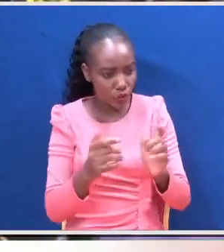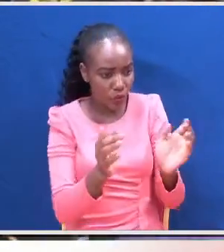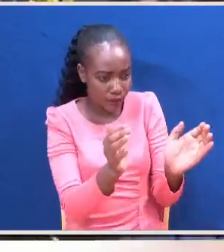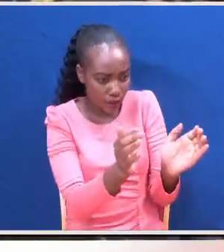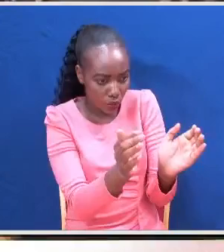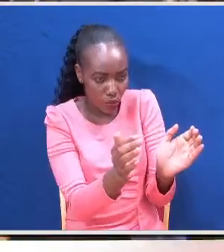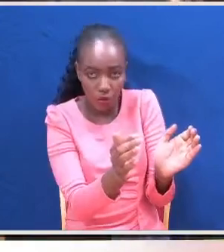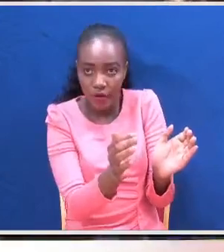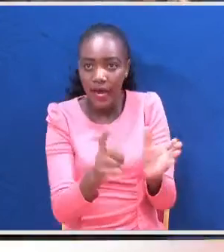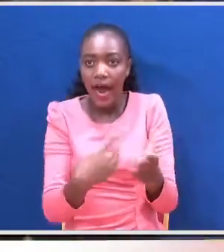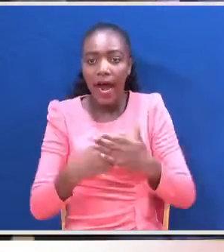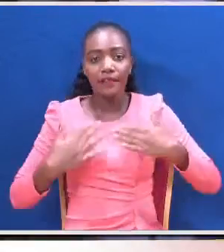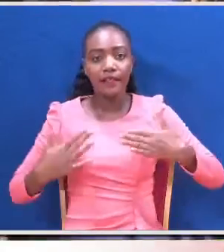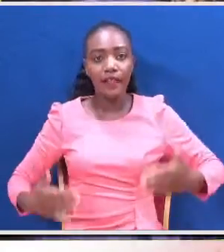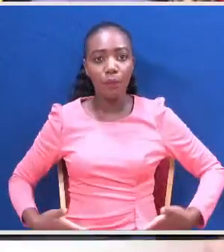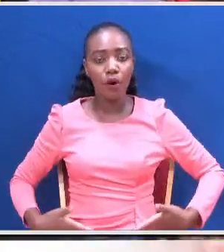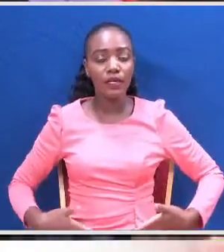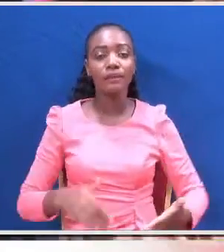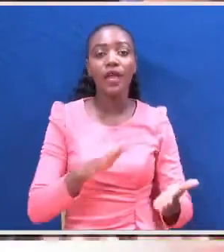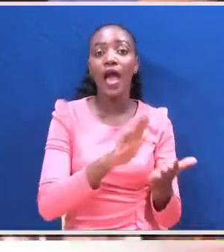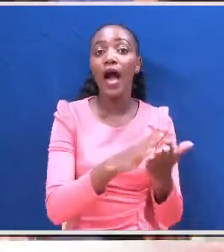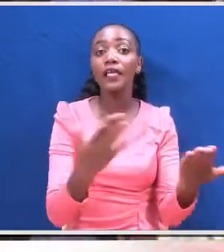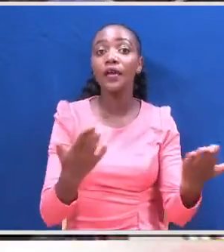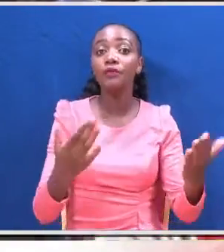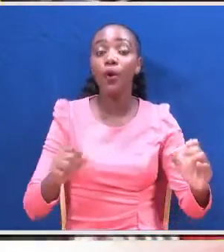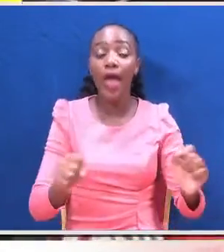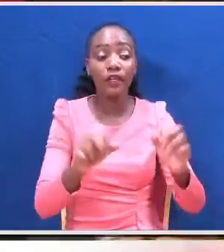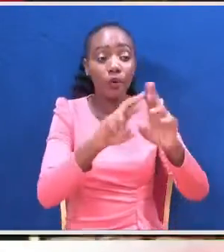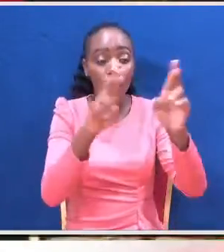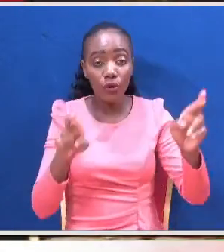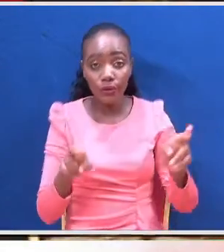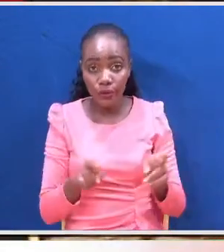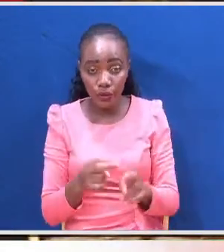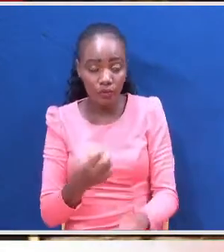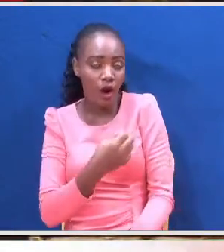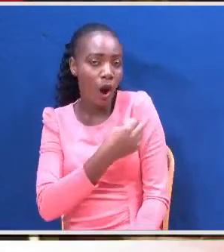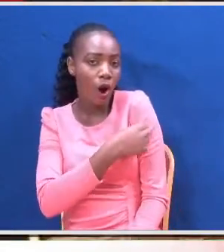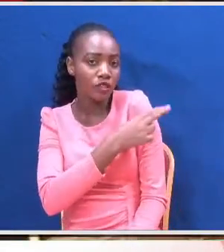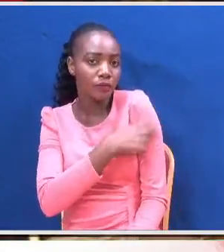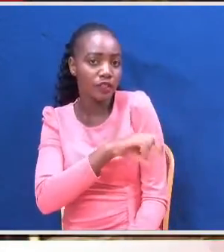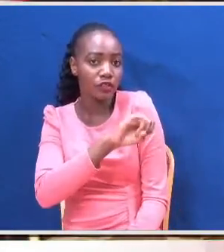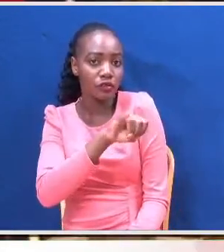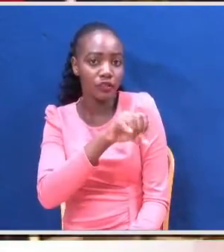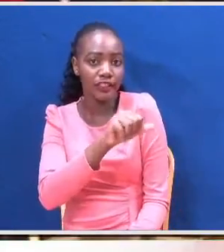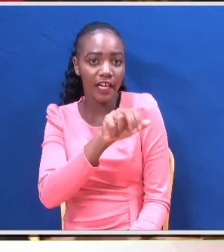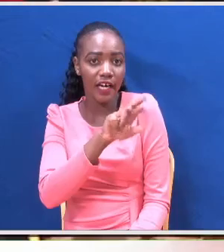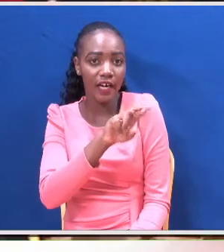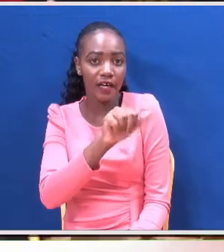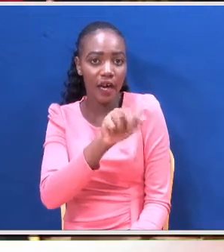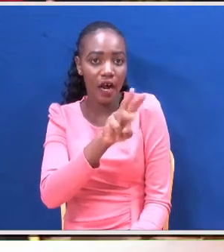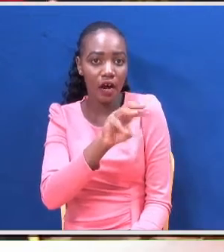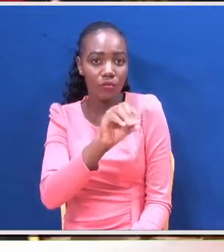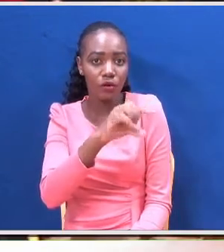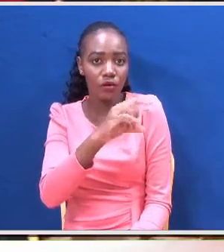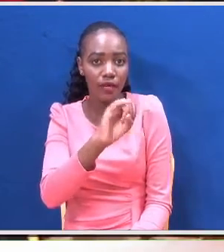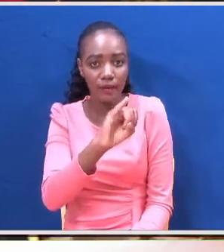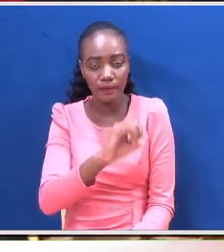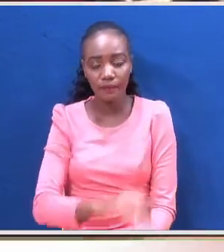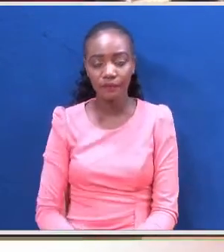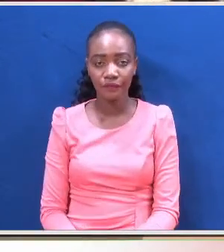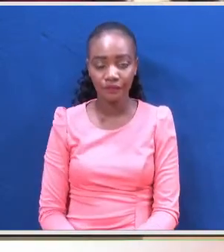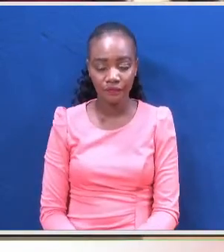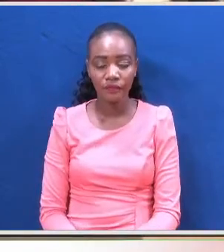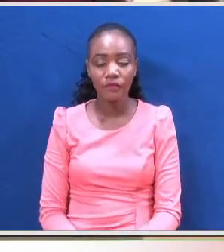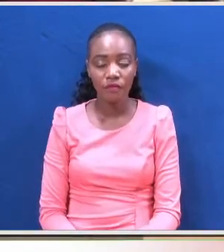ya 2 hao imehifadhiwa katika chumba cha kuhifadhi maiti cha hospitali ya Jaramogi Oginga Odinga.